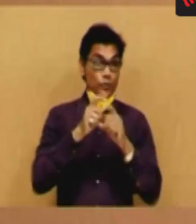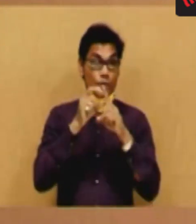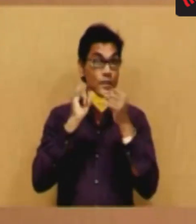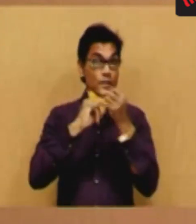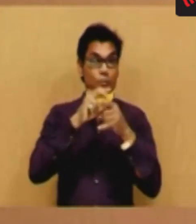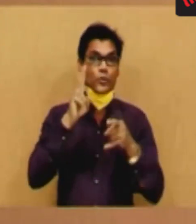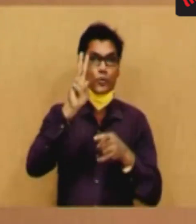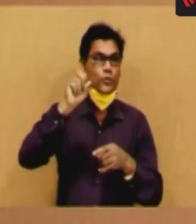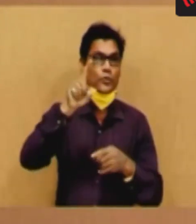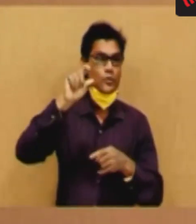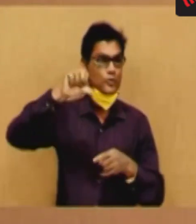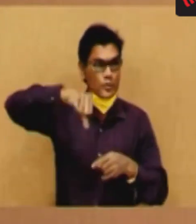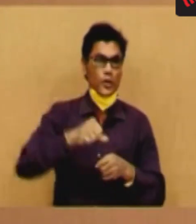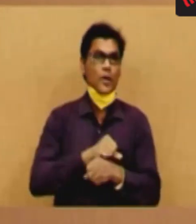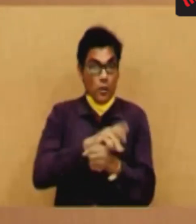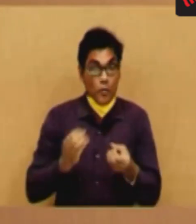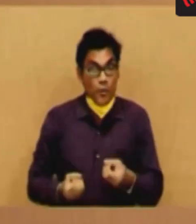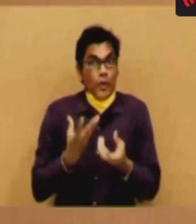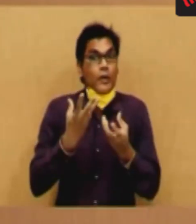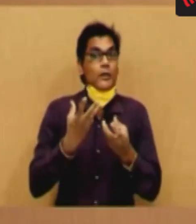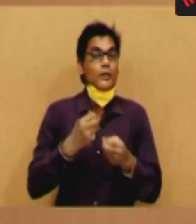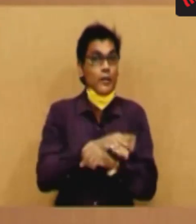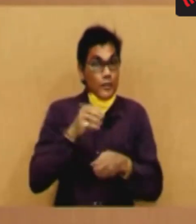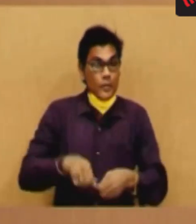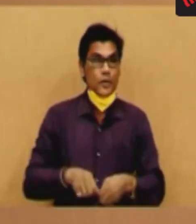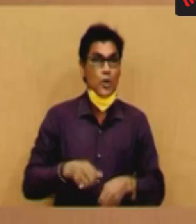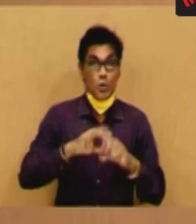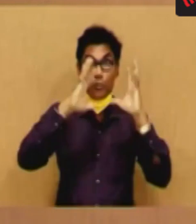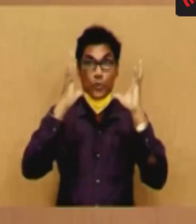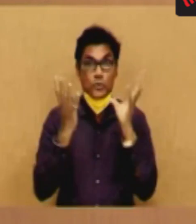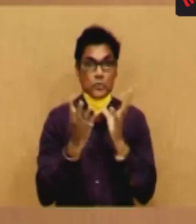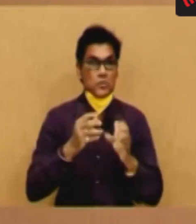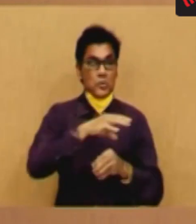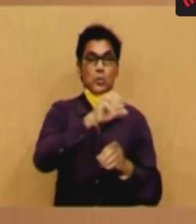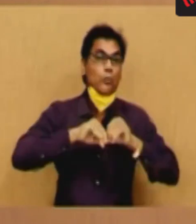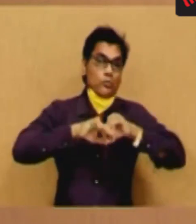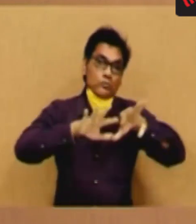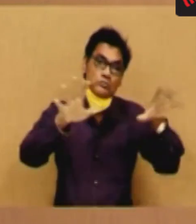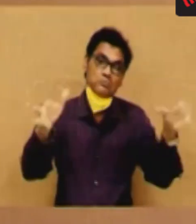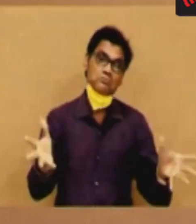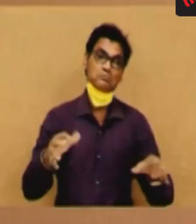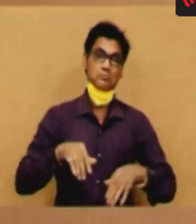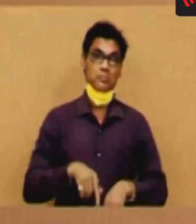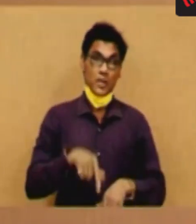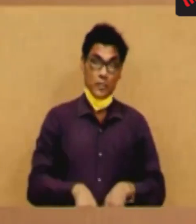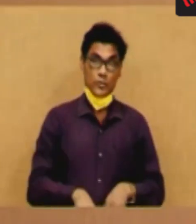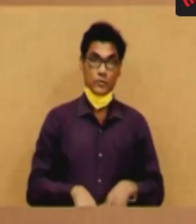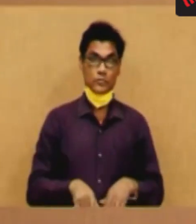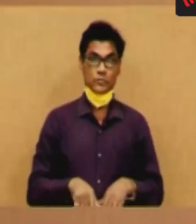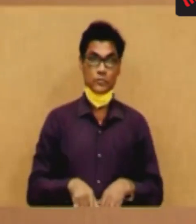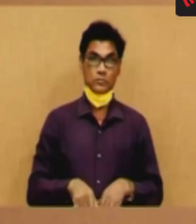14 मई 2019 रे आविर्भूत हला कोरोना वायरस जहाँ वर्तमान पृथ्वीर सबुठिकी व्यापी गलानी।